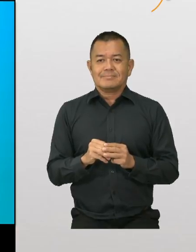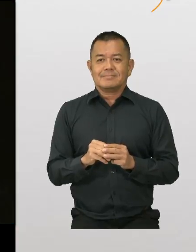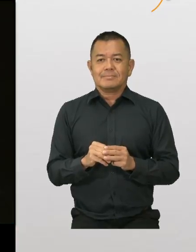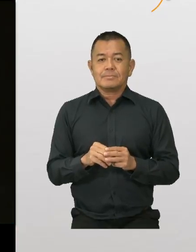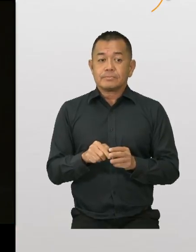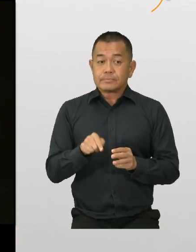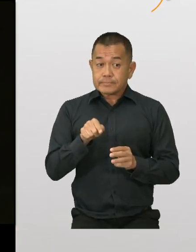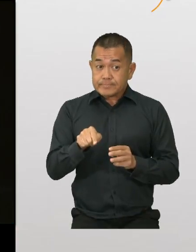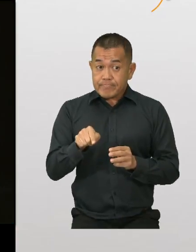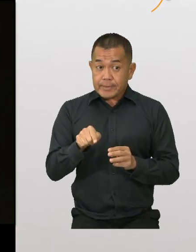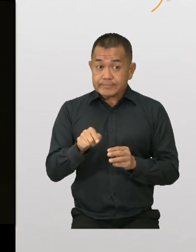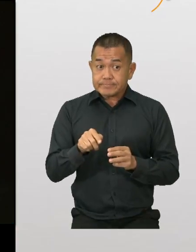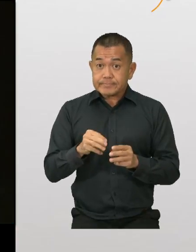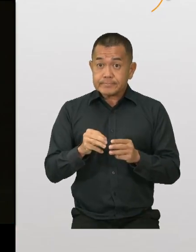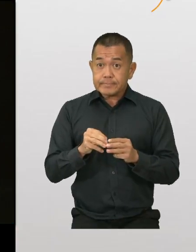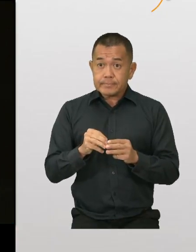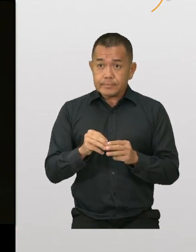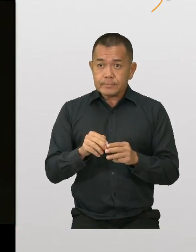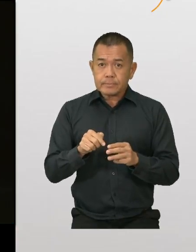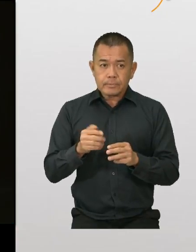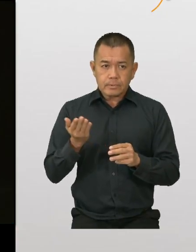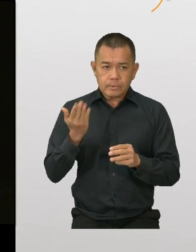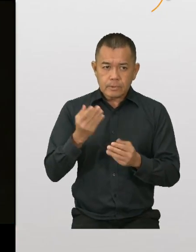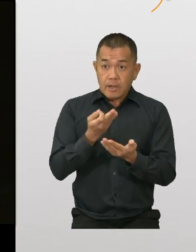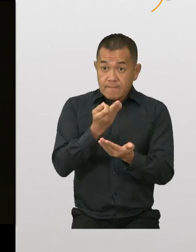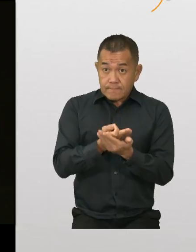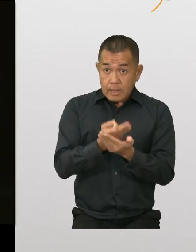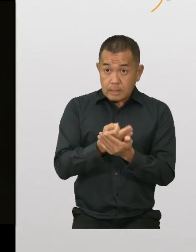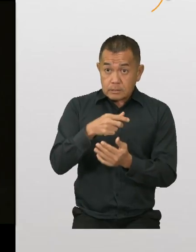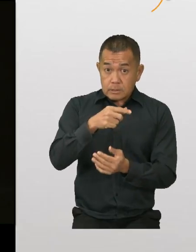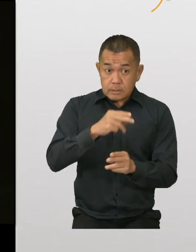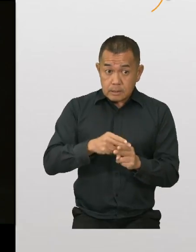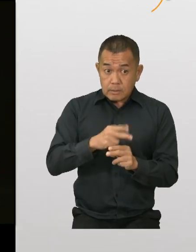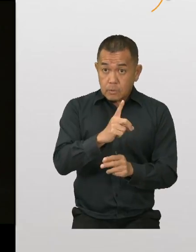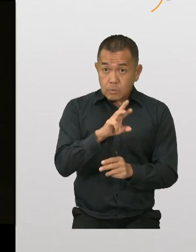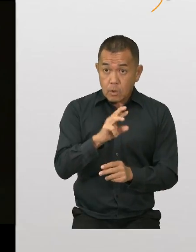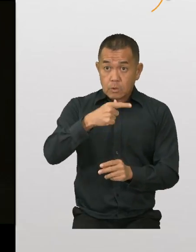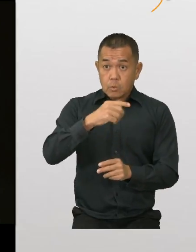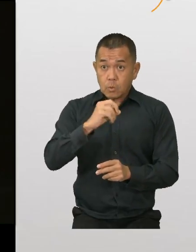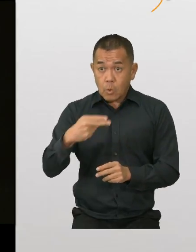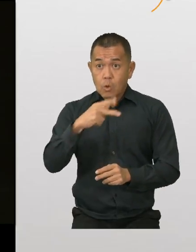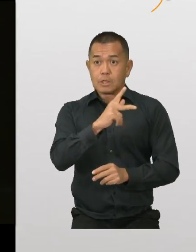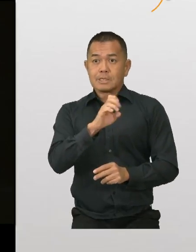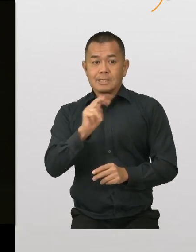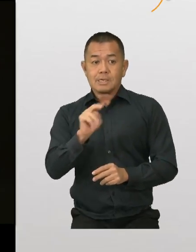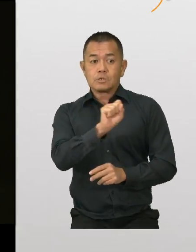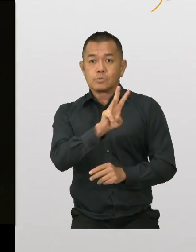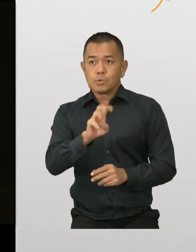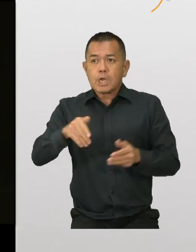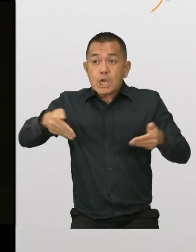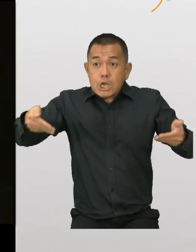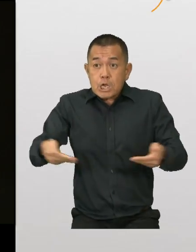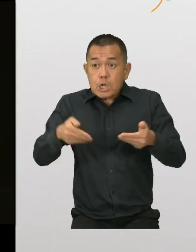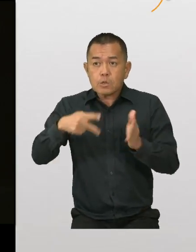finance minister was Dr. Goh Keng 吴庆 Sui. 瑞制定政策， He crafted policies to maintain the confidence of Singaporeans